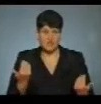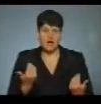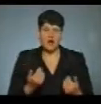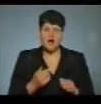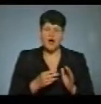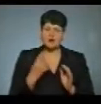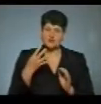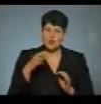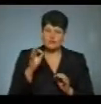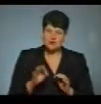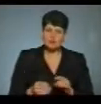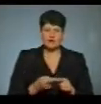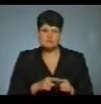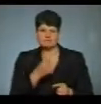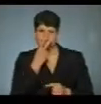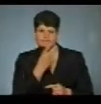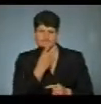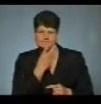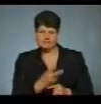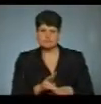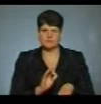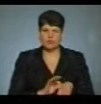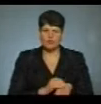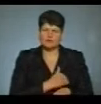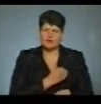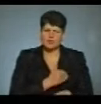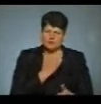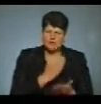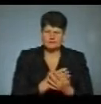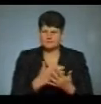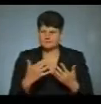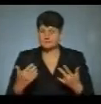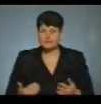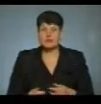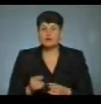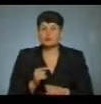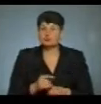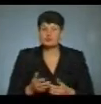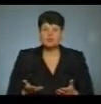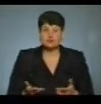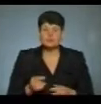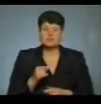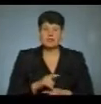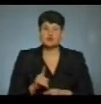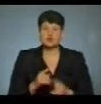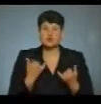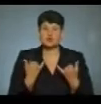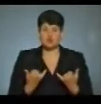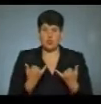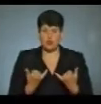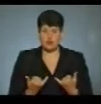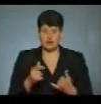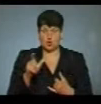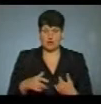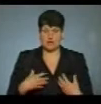вірусні симптоми, так, вірусні інфекції, симптоми, підвищення температури і так далі. Тому то, що сьогодні, наприклад,